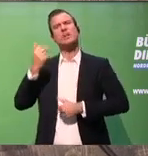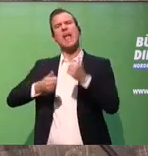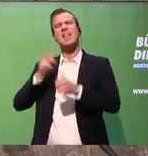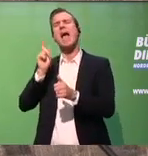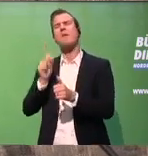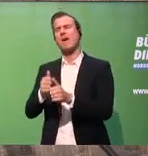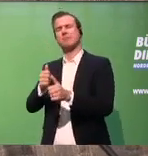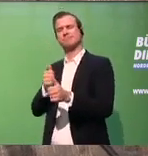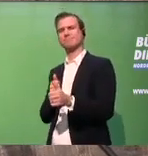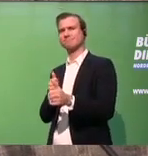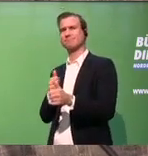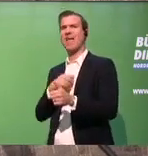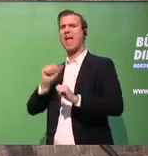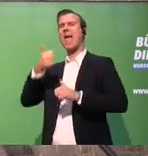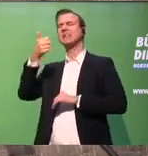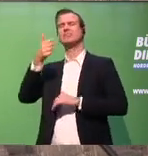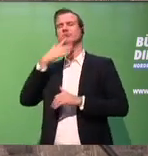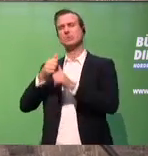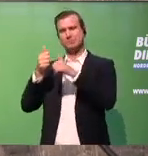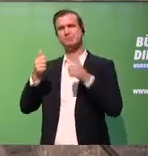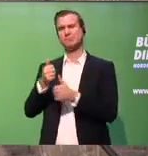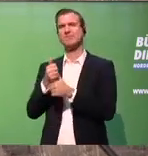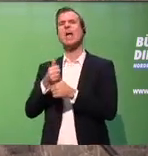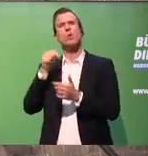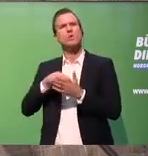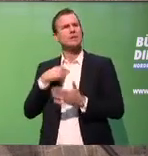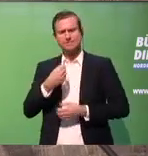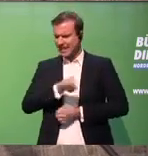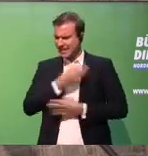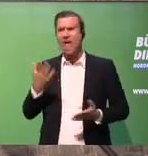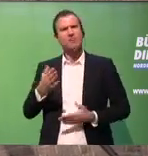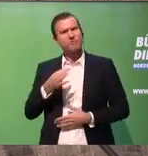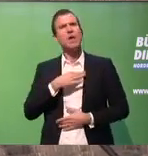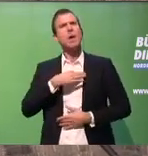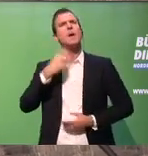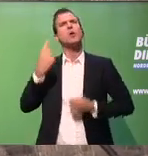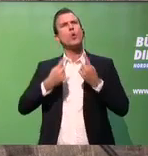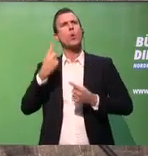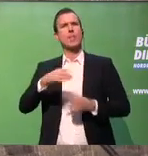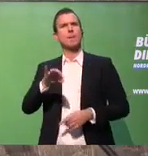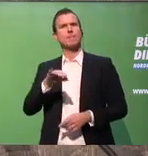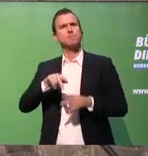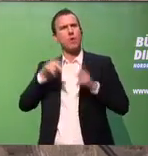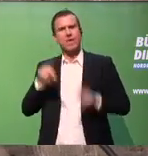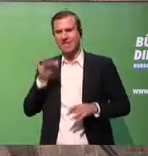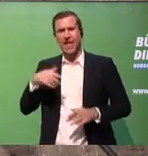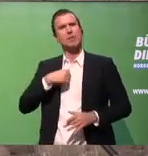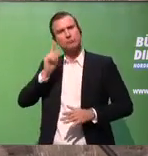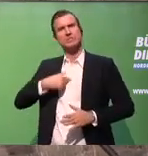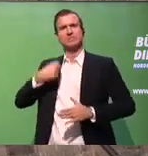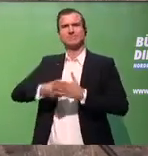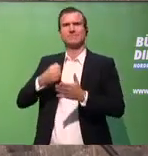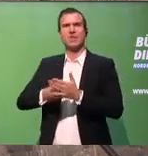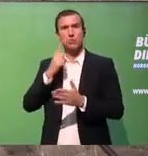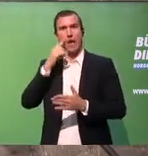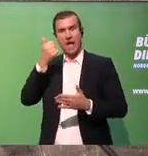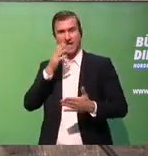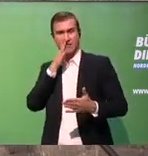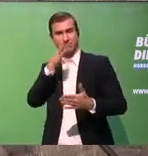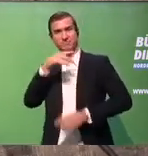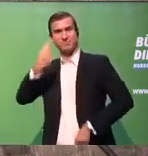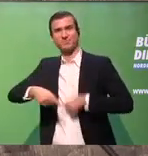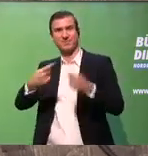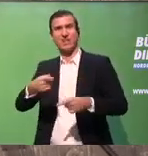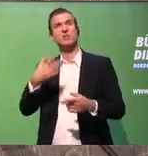weil wir diesen Erfahrungsaustausch ganz klar als ein grünes Projekt voranbringen müssen. Nicht als Einbahnstraße, nicht nur im